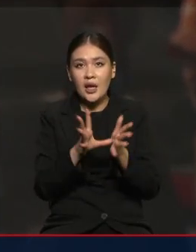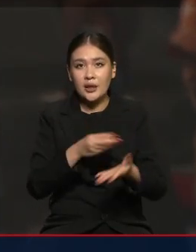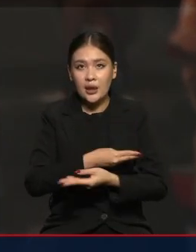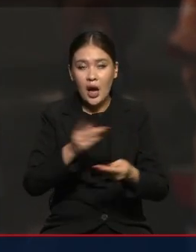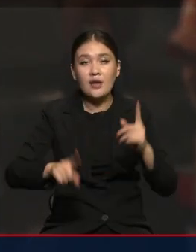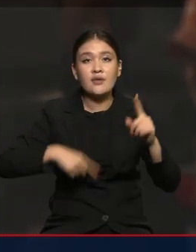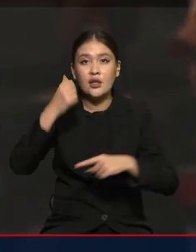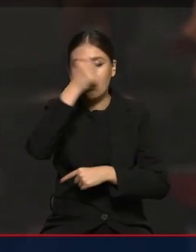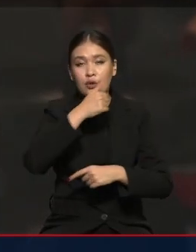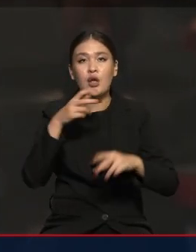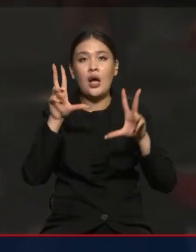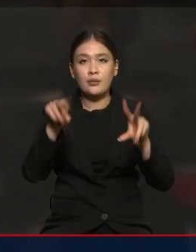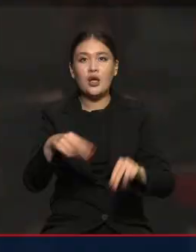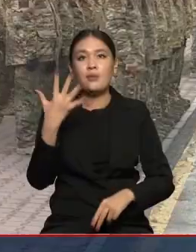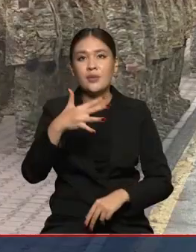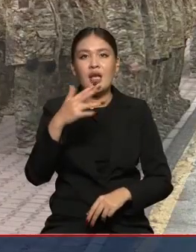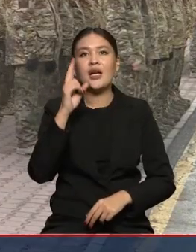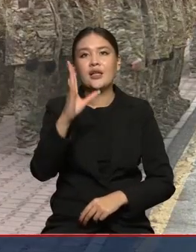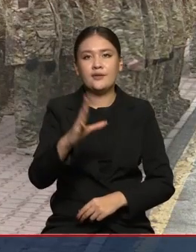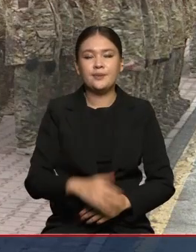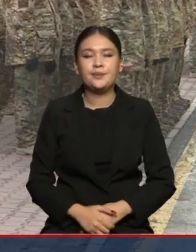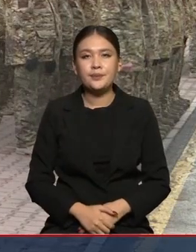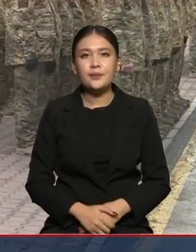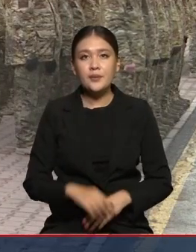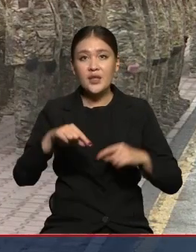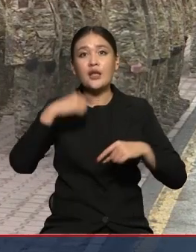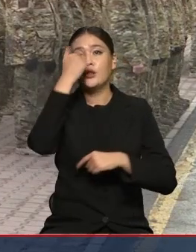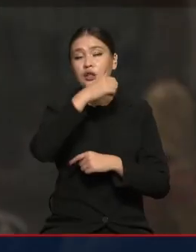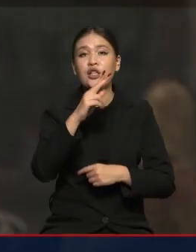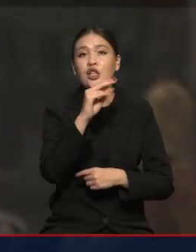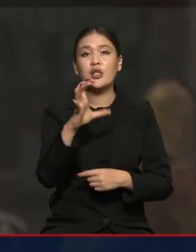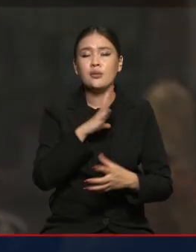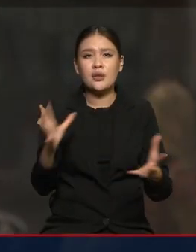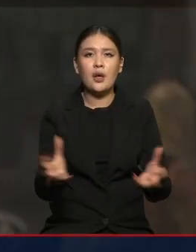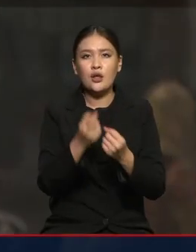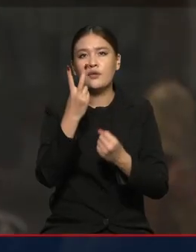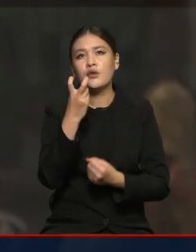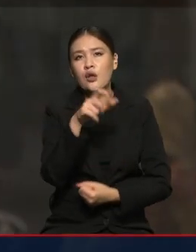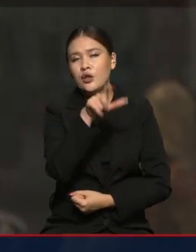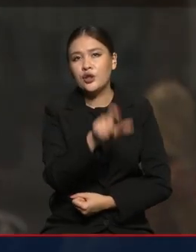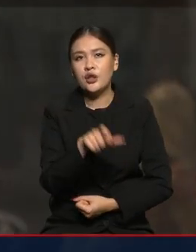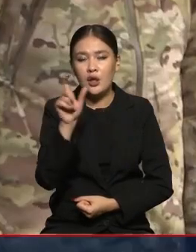следующем году обещаем выдать 50 квартир. Отмечу, с начала этого года ЧСники спасли больше 200